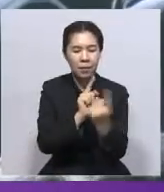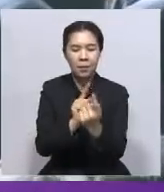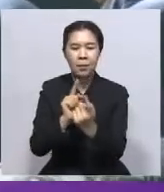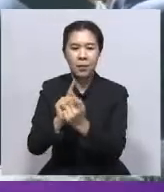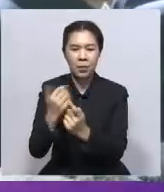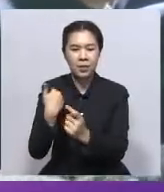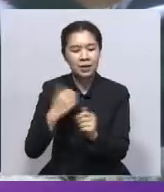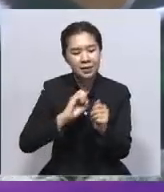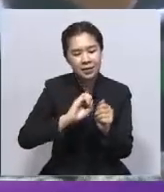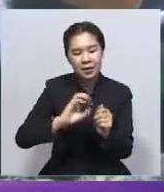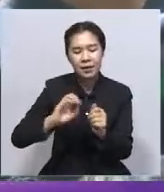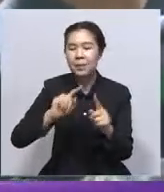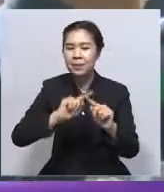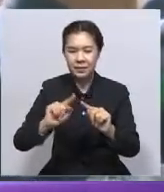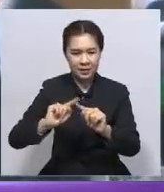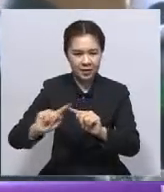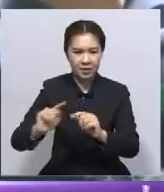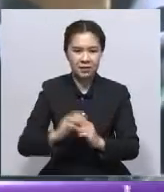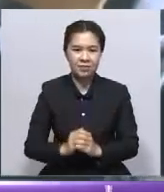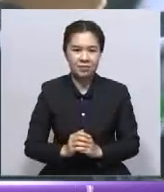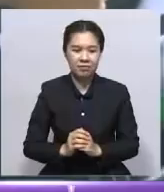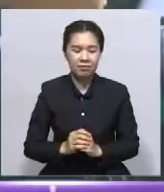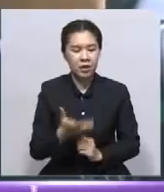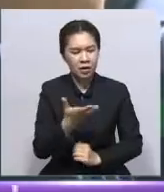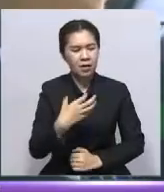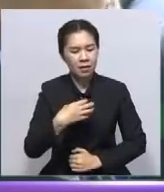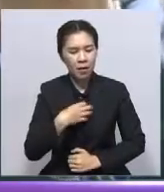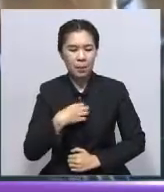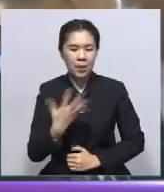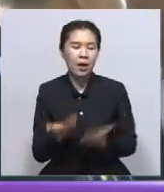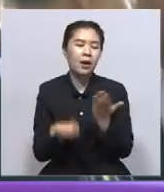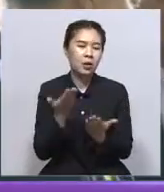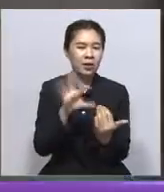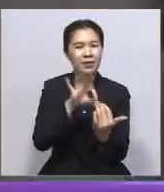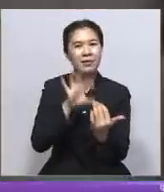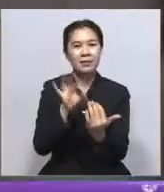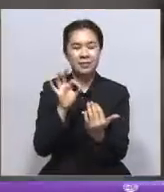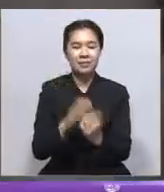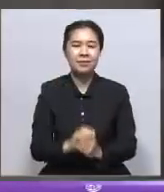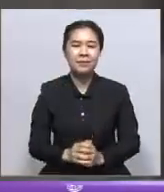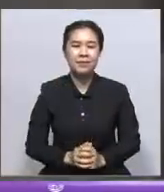นูมาแนะนำนี่โน่นให้กับเรานะเราจะเอาไหมแบบนี้ถ้าไม่เอาจะเอาแบบไหน